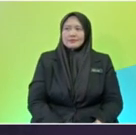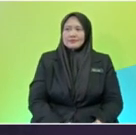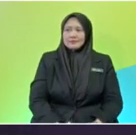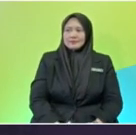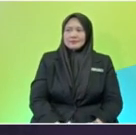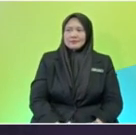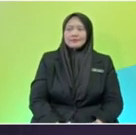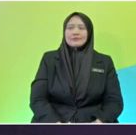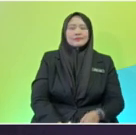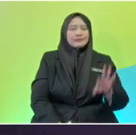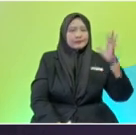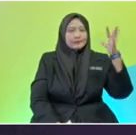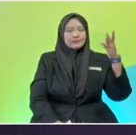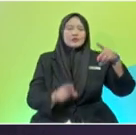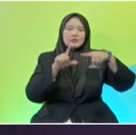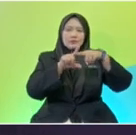3